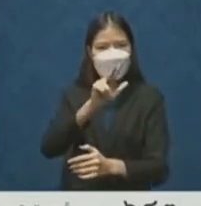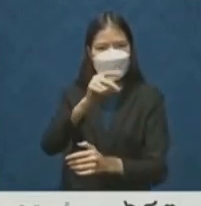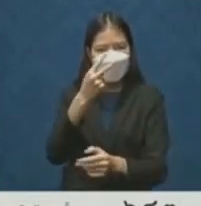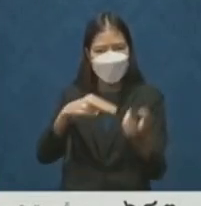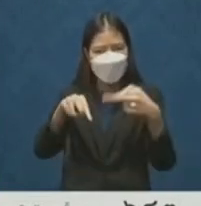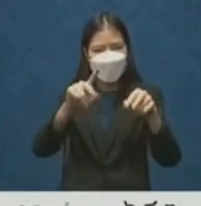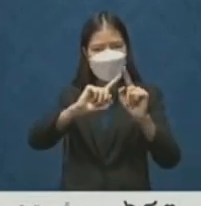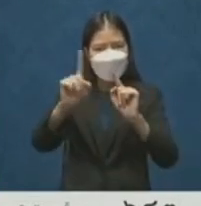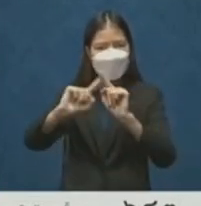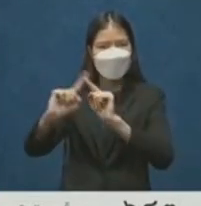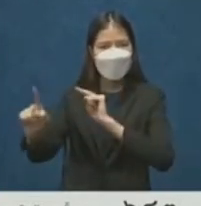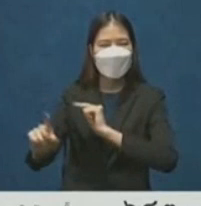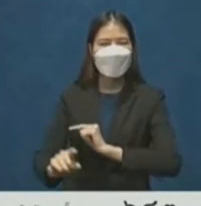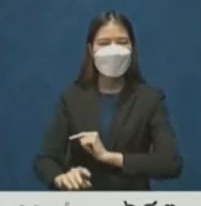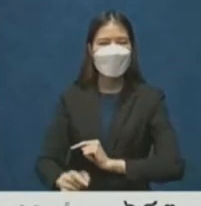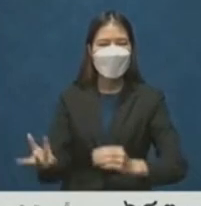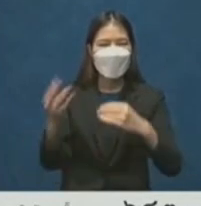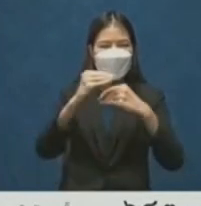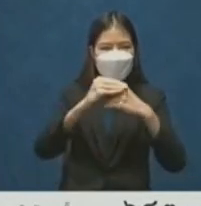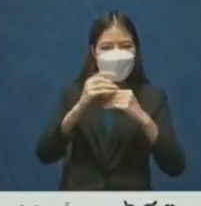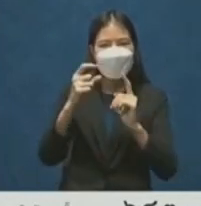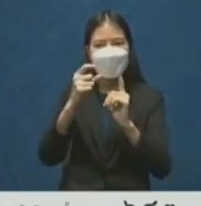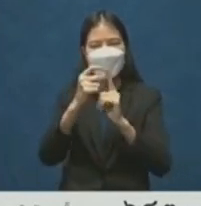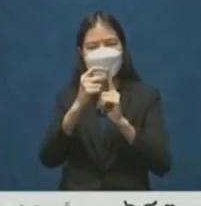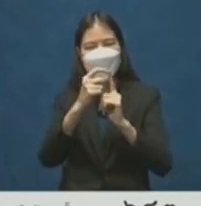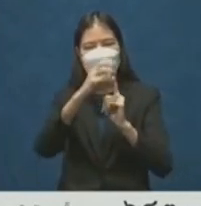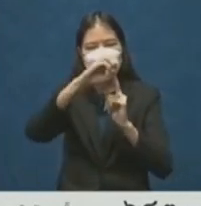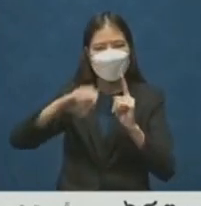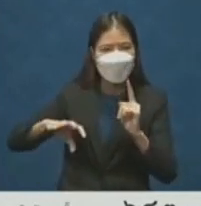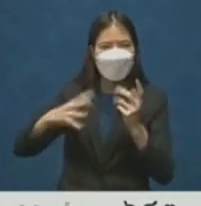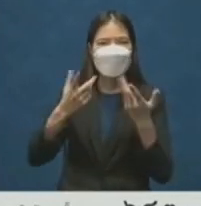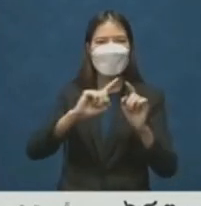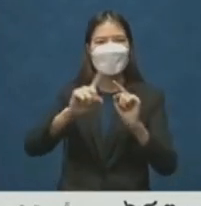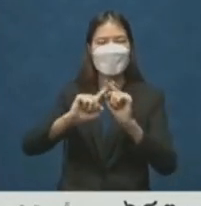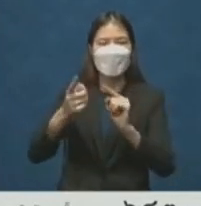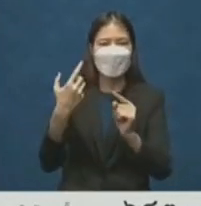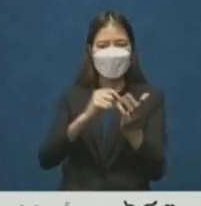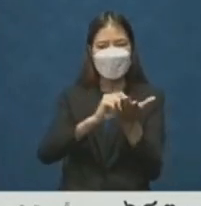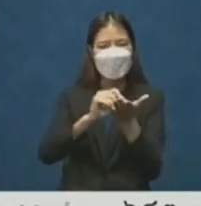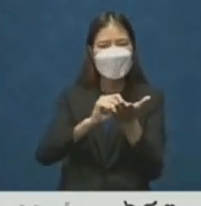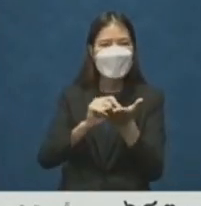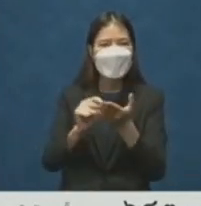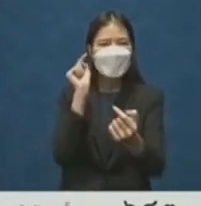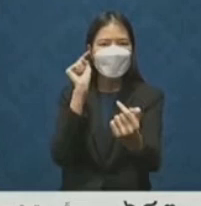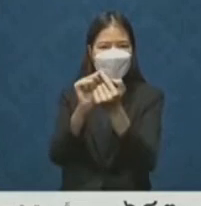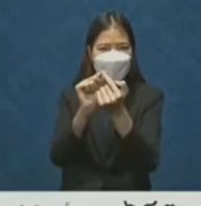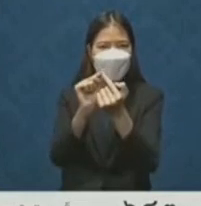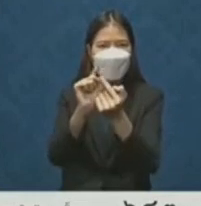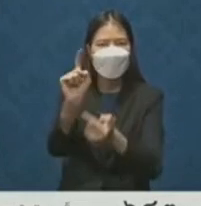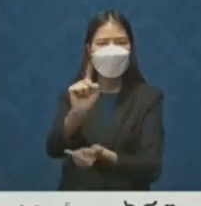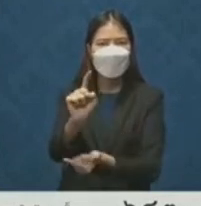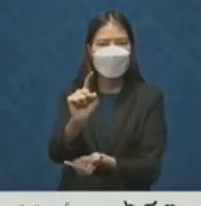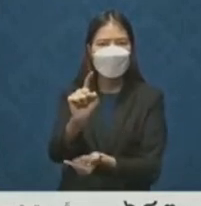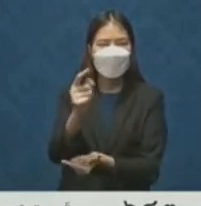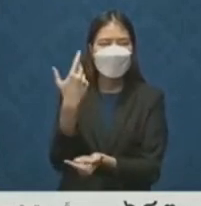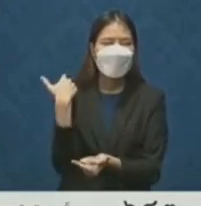สังเกตกันไปต่างๆนานามีทั้งเพิ่มข้อความตัดข้อความเพราะมันการเขียนวัตถุประสงค์การเขียนเป้